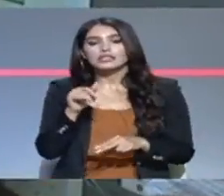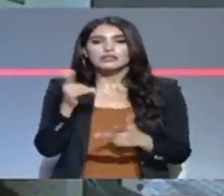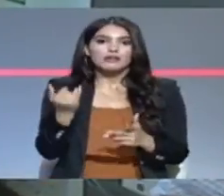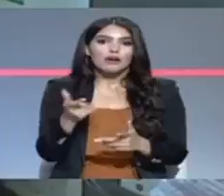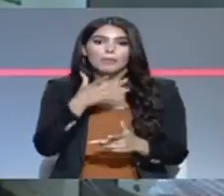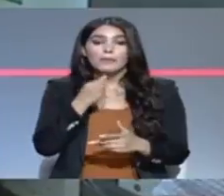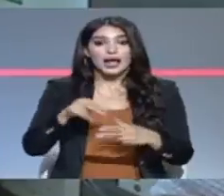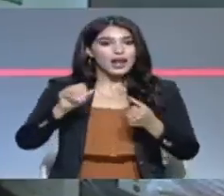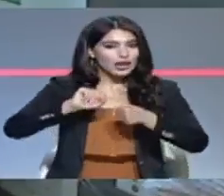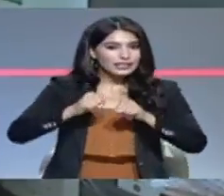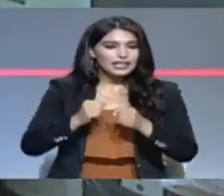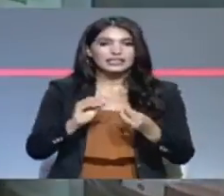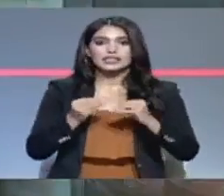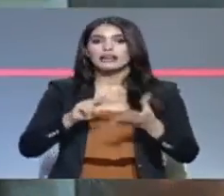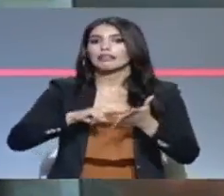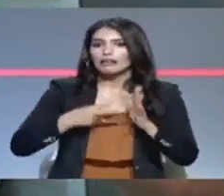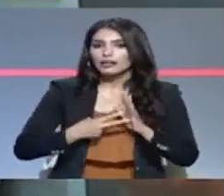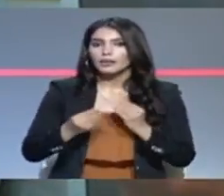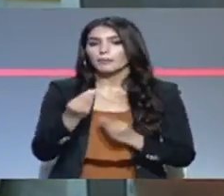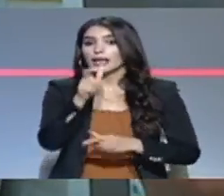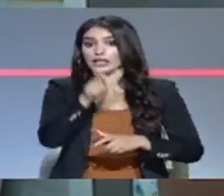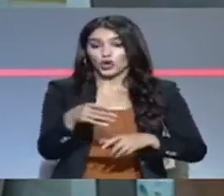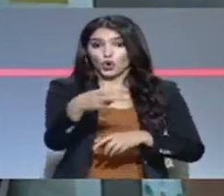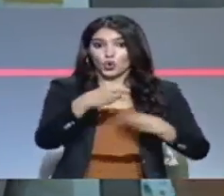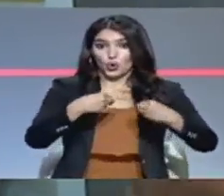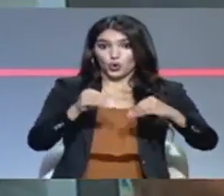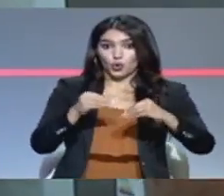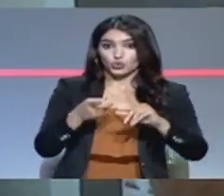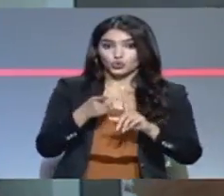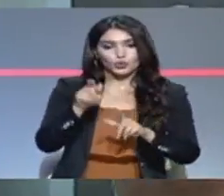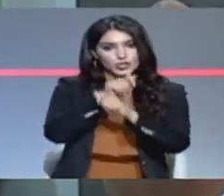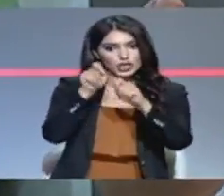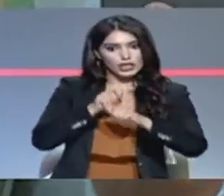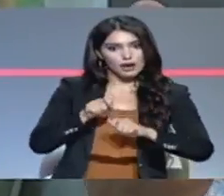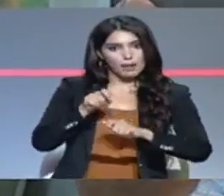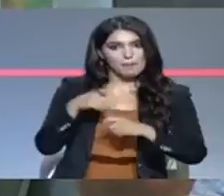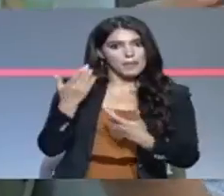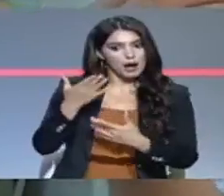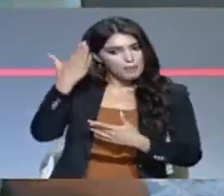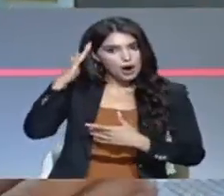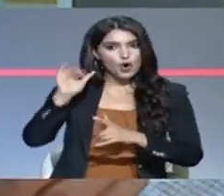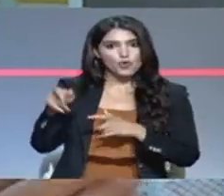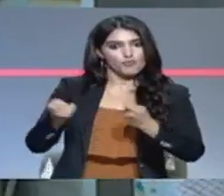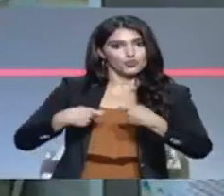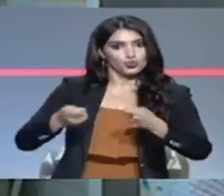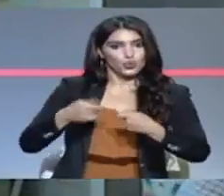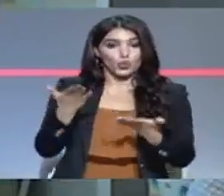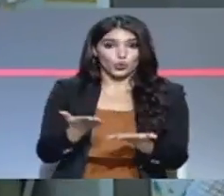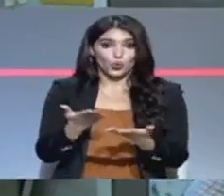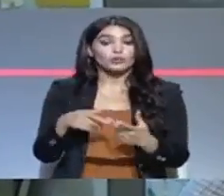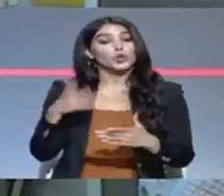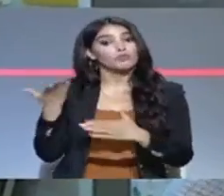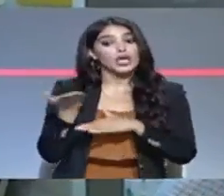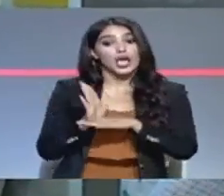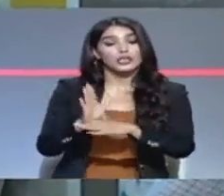معناها العطب معناها تقني. التاجر هو يحافظ على سمعته. فهمني ولا؟ يأمن معناها